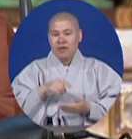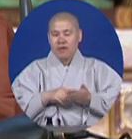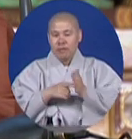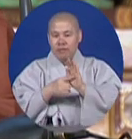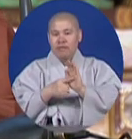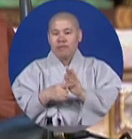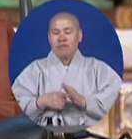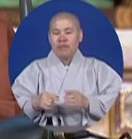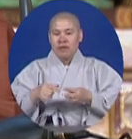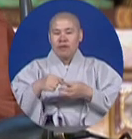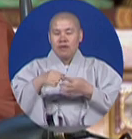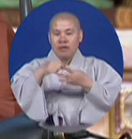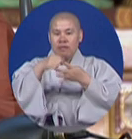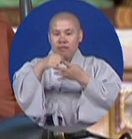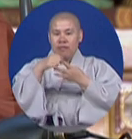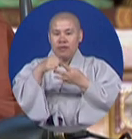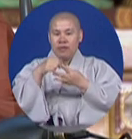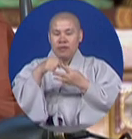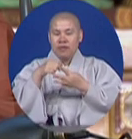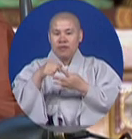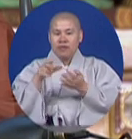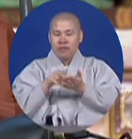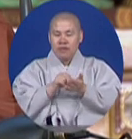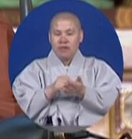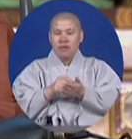이제 첫 번째 장애는